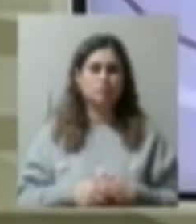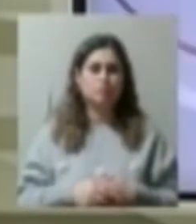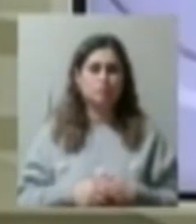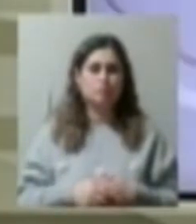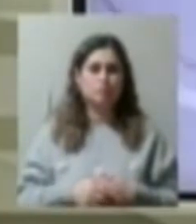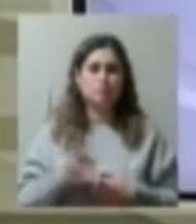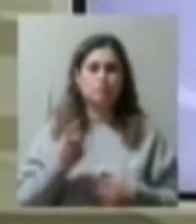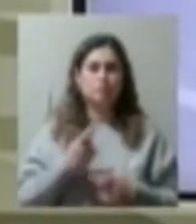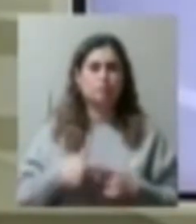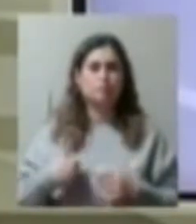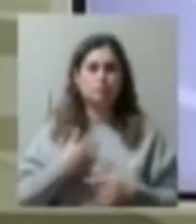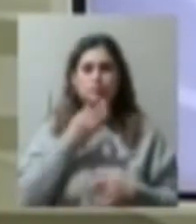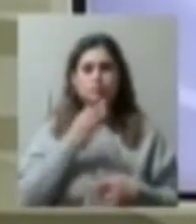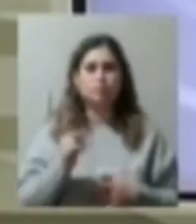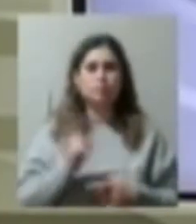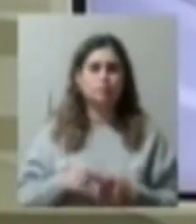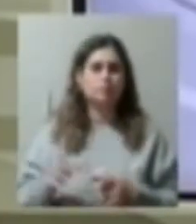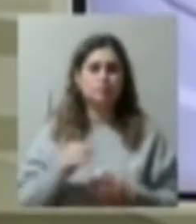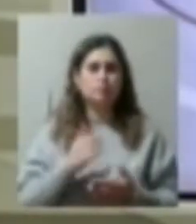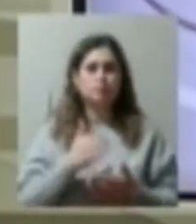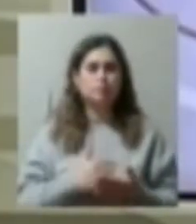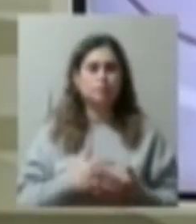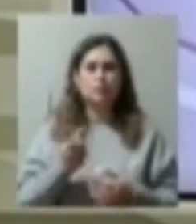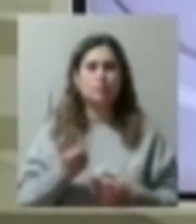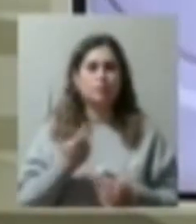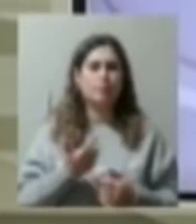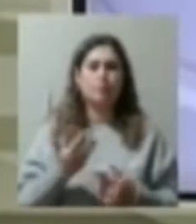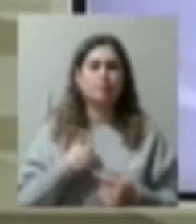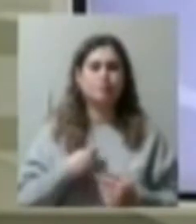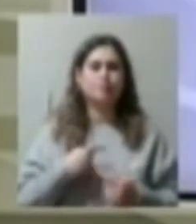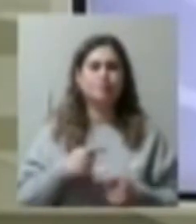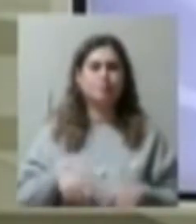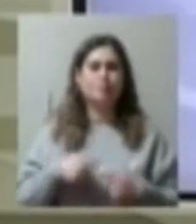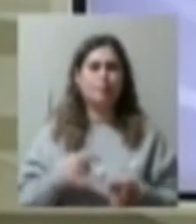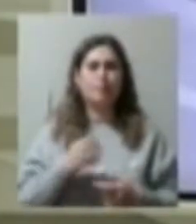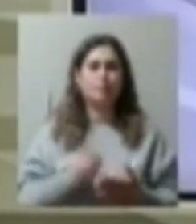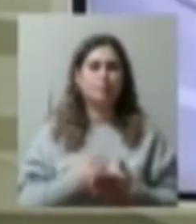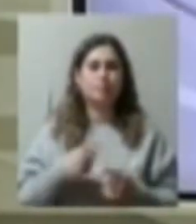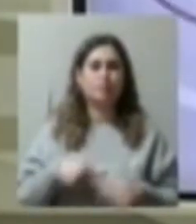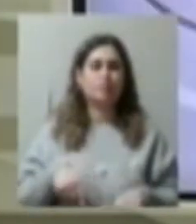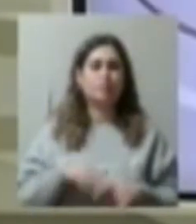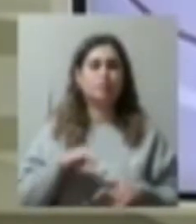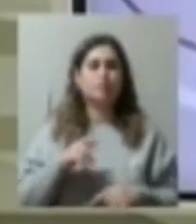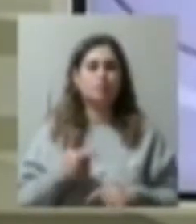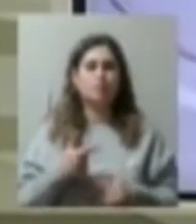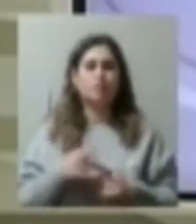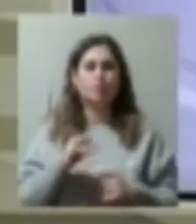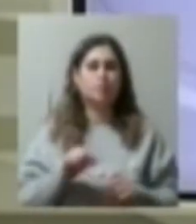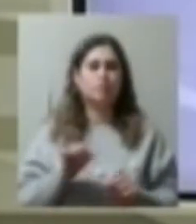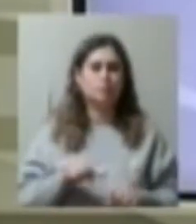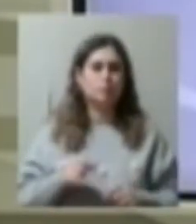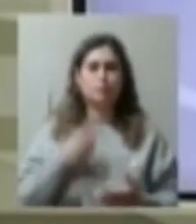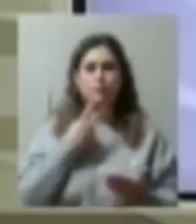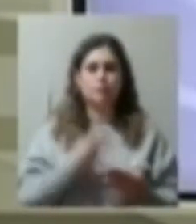По-перше, хочу сказати, що весь перелік сільхозземель, які ми передаємо до об'єднаних територіальних громад, вони зможуть побачити